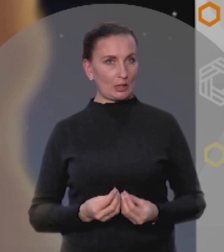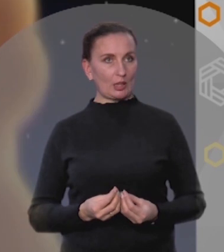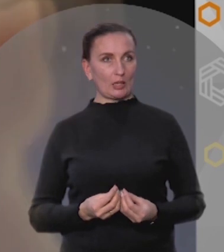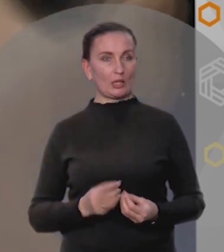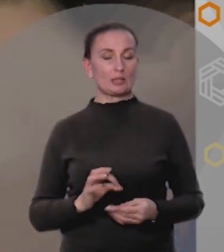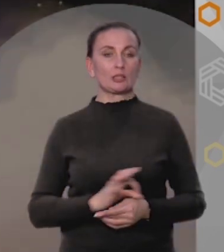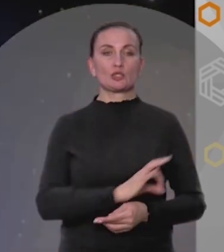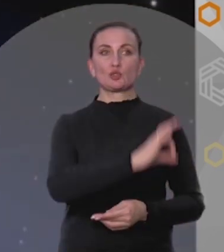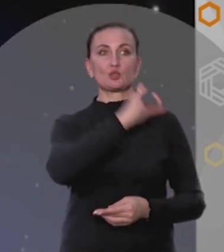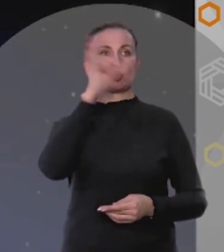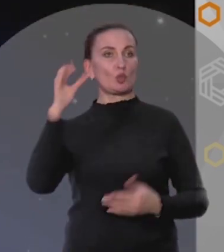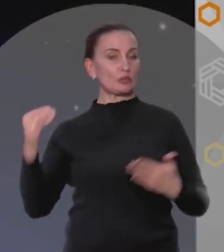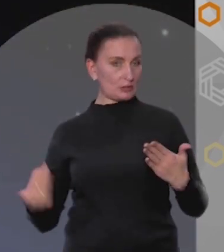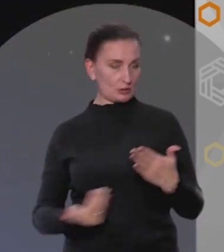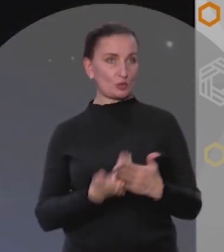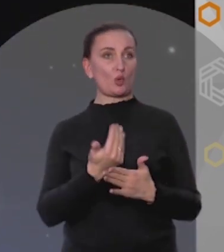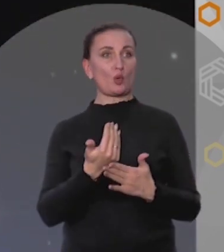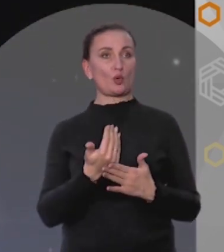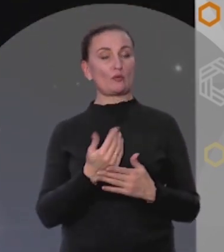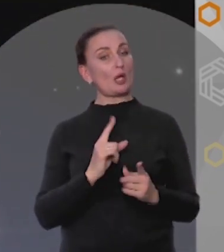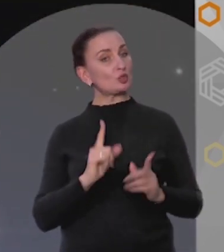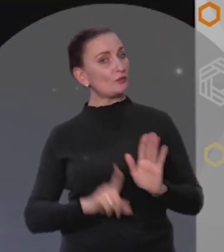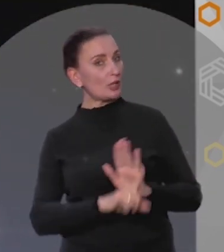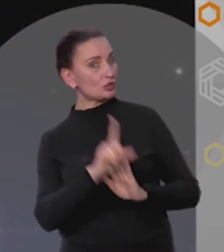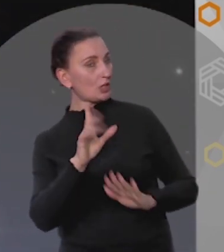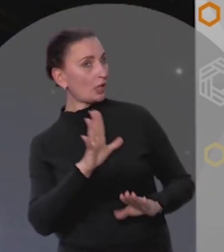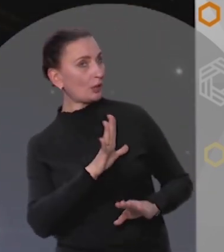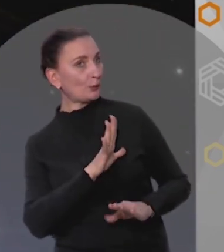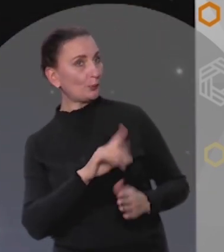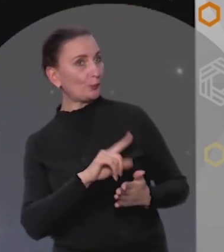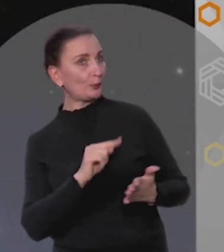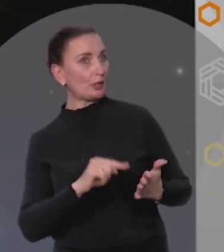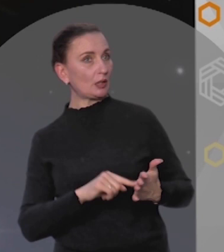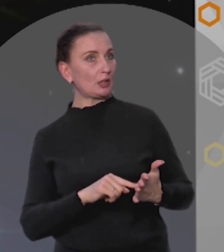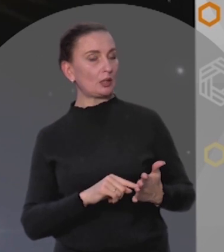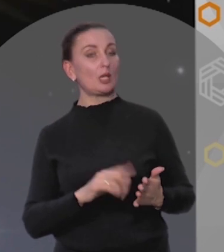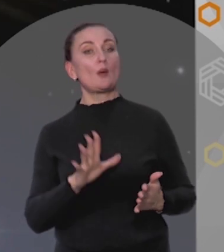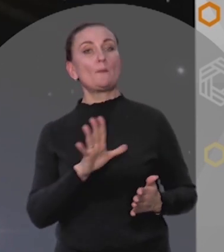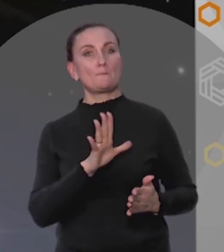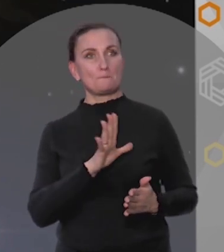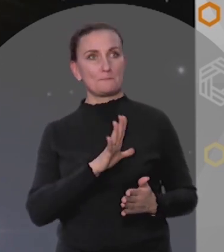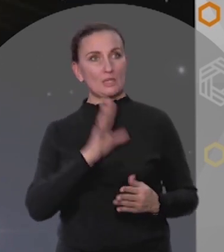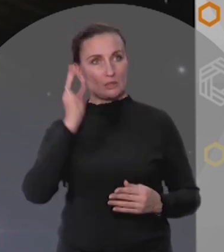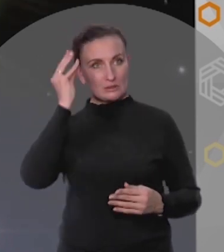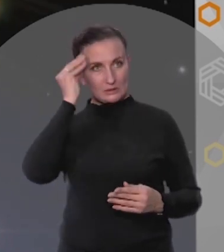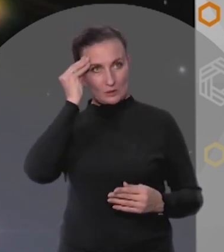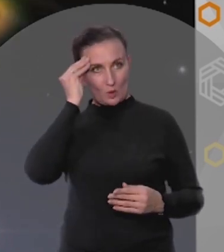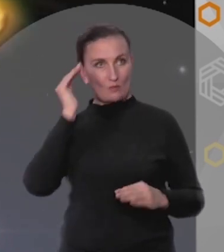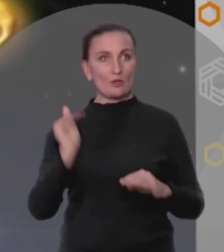Приходит день, и солнце всходит снова. А что вначале было? Было